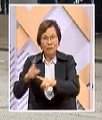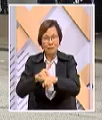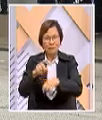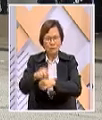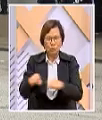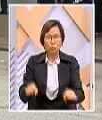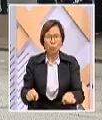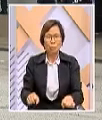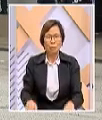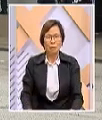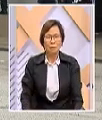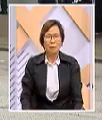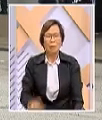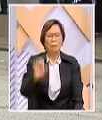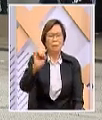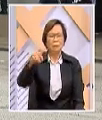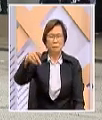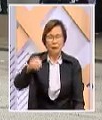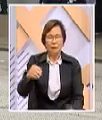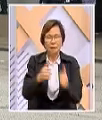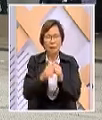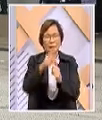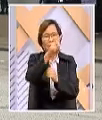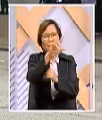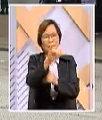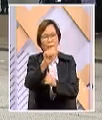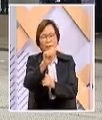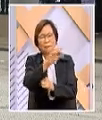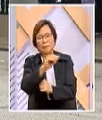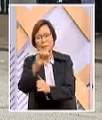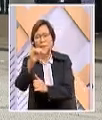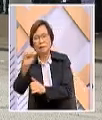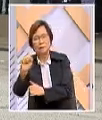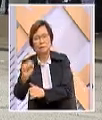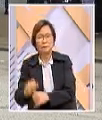studio. Selamat pagi Malaysia bersama dengan Diana Wai dan juga Ismail Adnan.